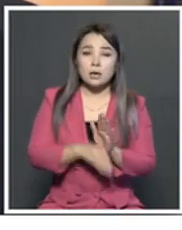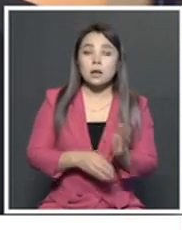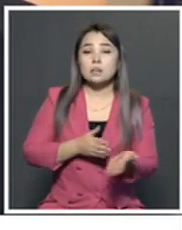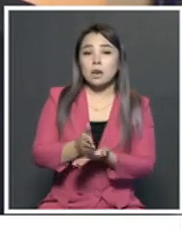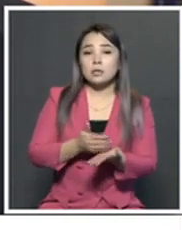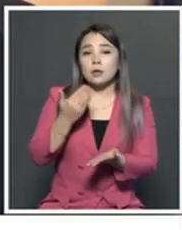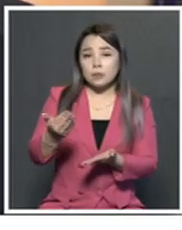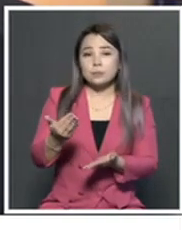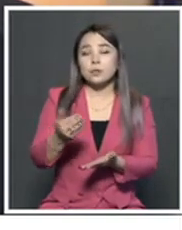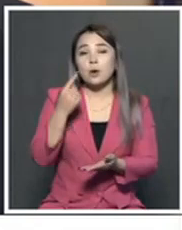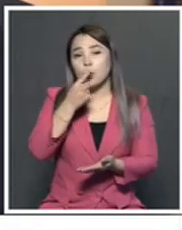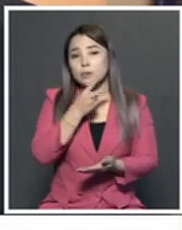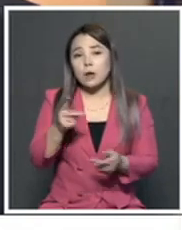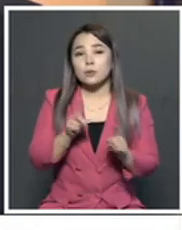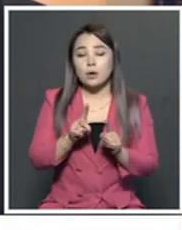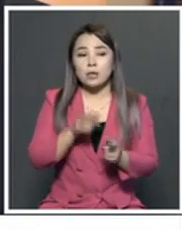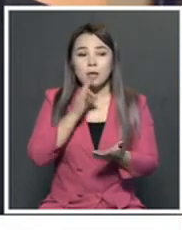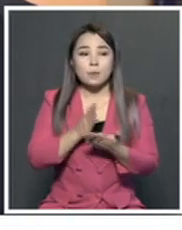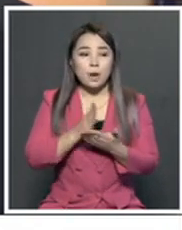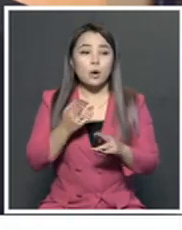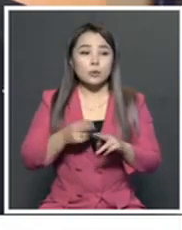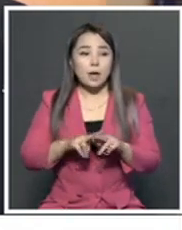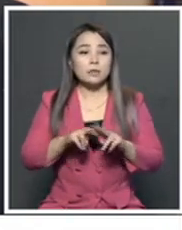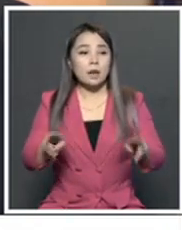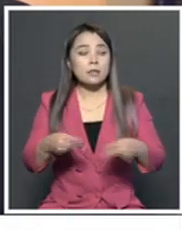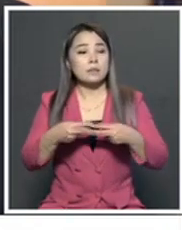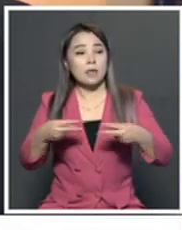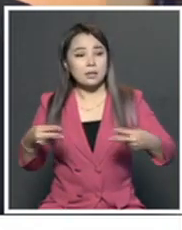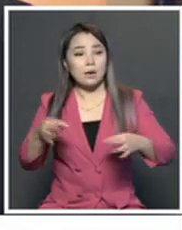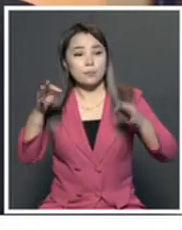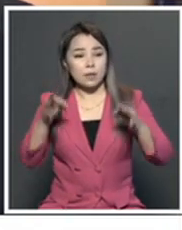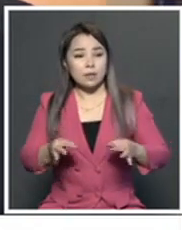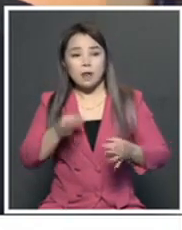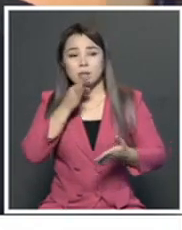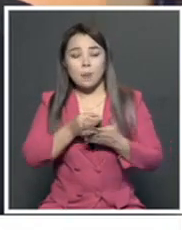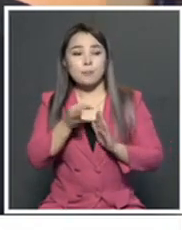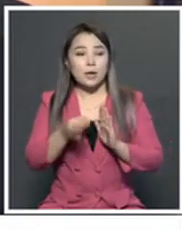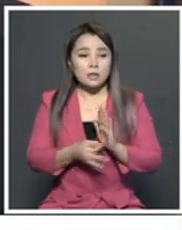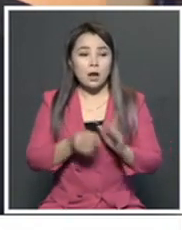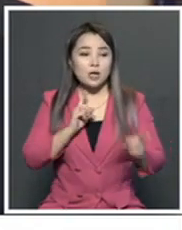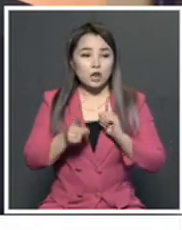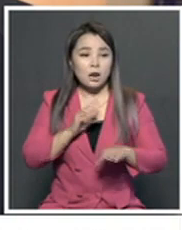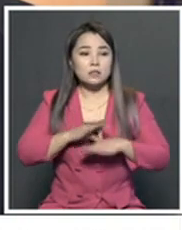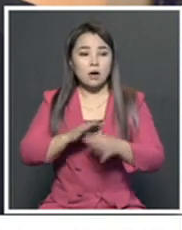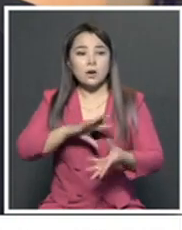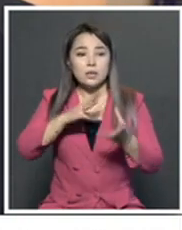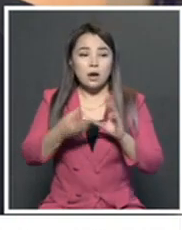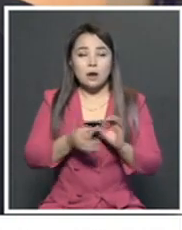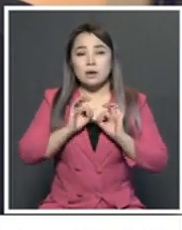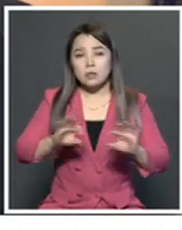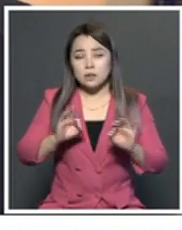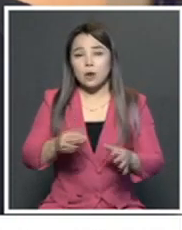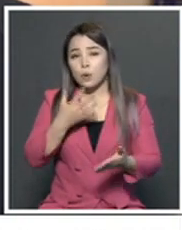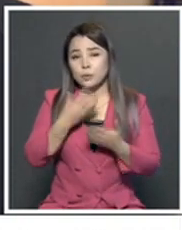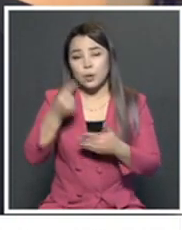саяси көзқарастардың әр алуандылығы. Сондай-ақ теңдік, әділеттілік принциптерін бүгін жақсы талқыға салып, өзіміз